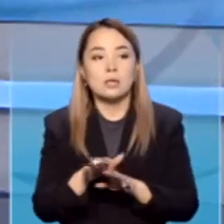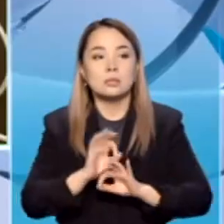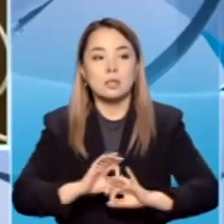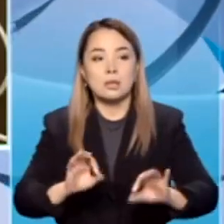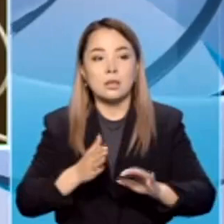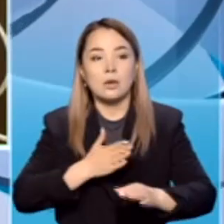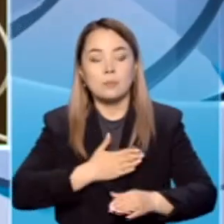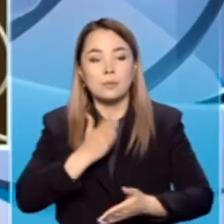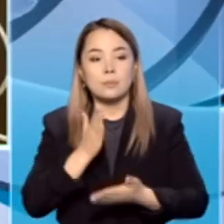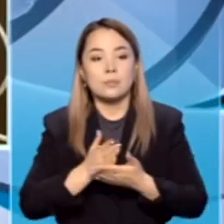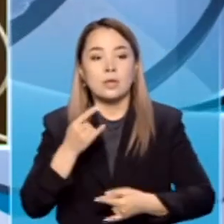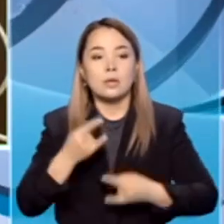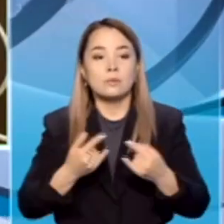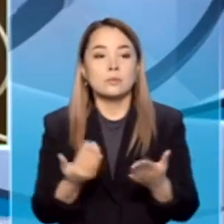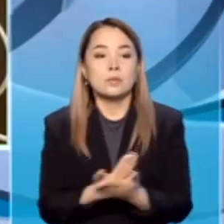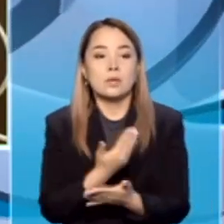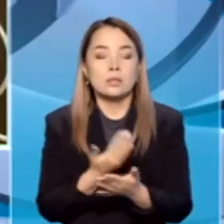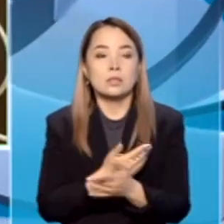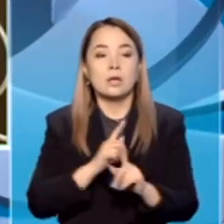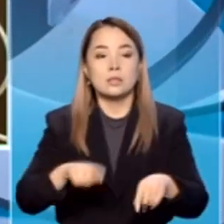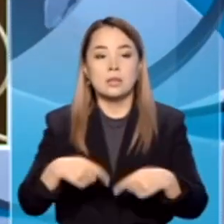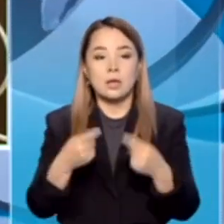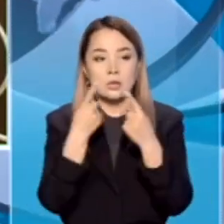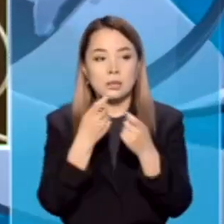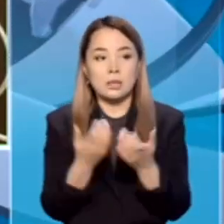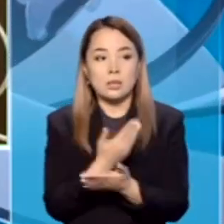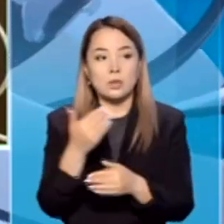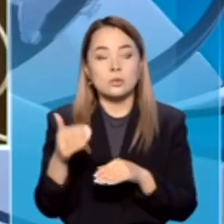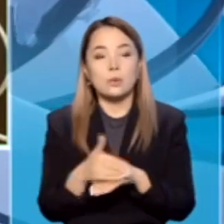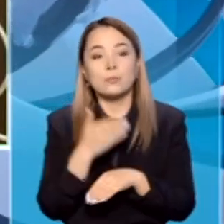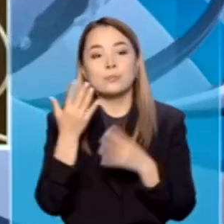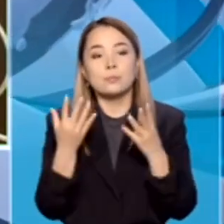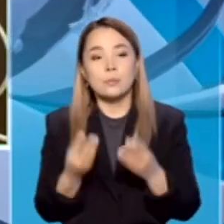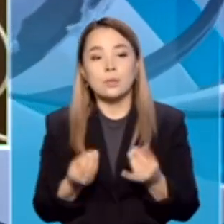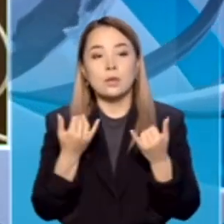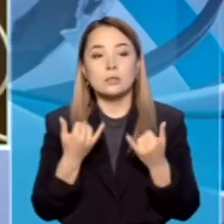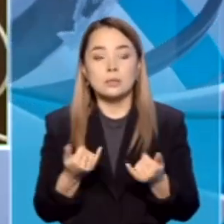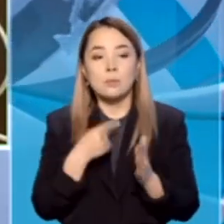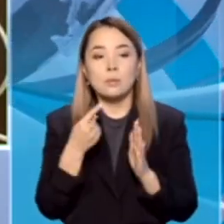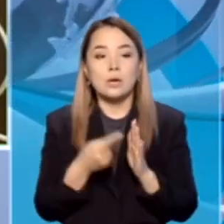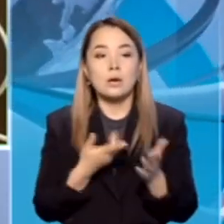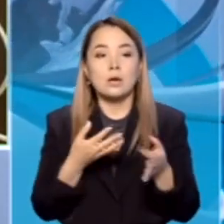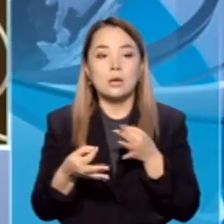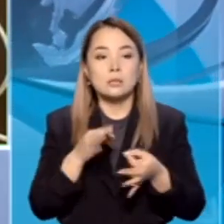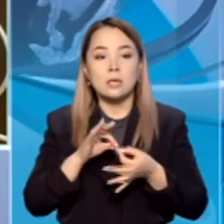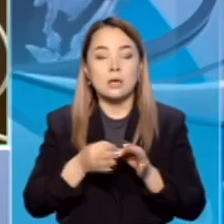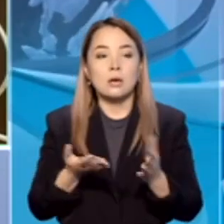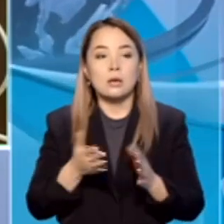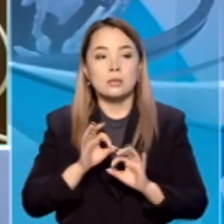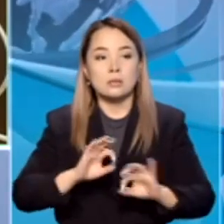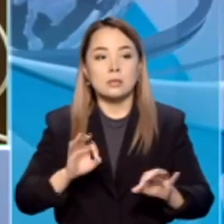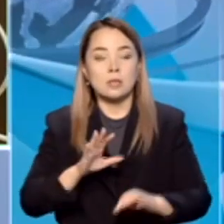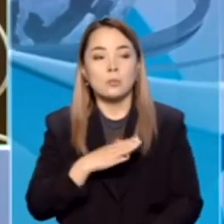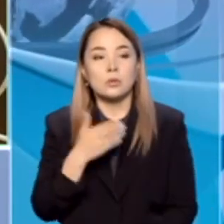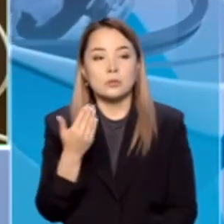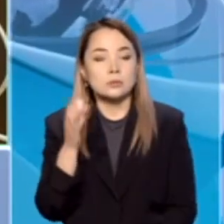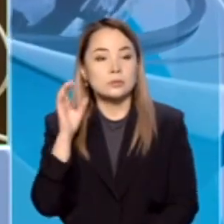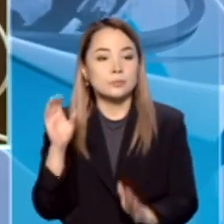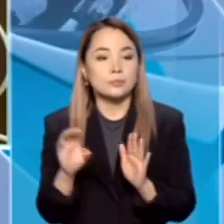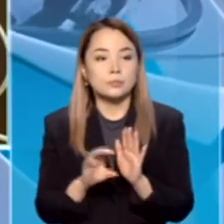отырысынан менің әріптесім Ая Мүтәлі ақпарат беруге дайын тұр. Ая, қайырлы күн. Бүгін мәжілісте қандай мәселелер қаралды? Өзіңіз айтып берсеңіз.